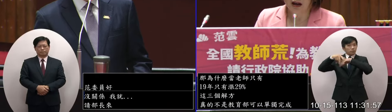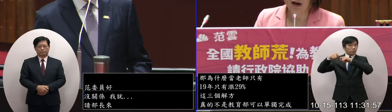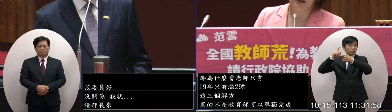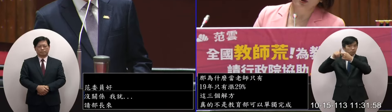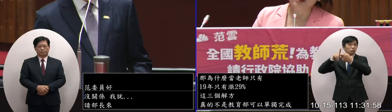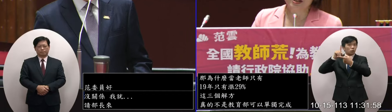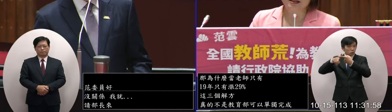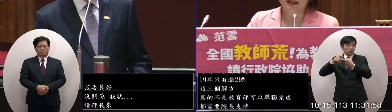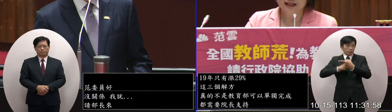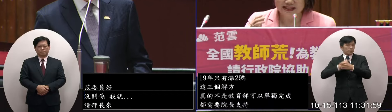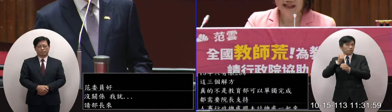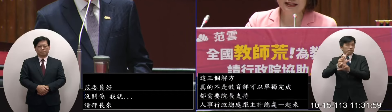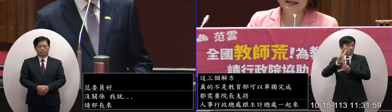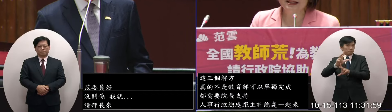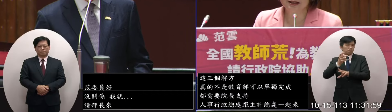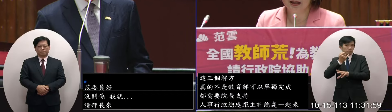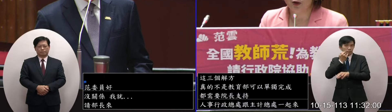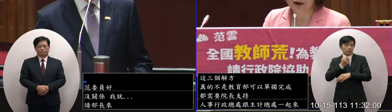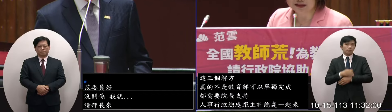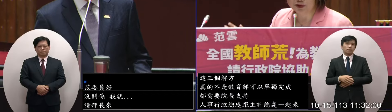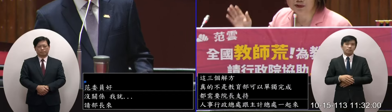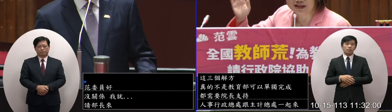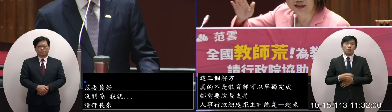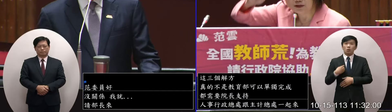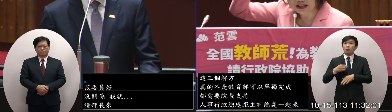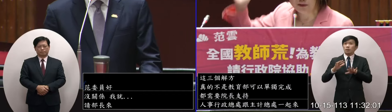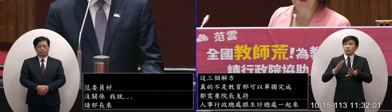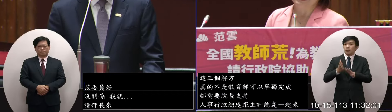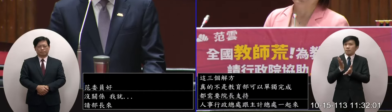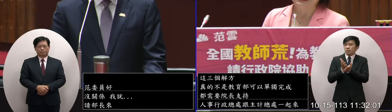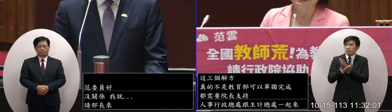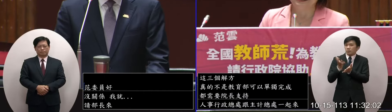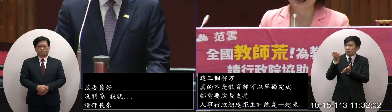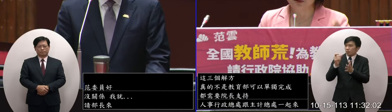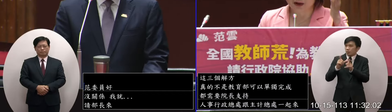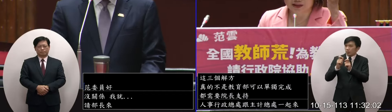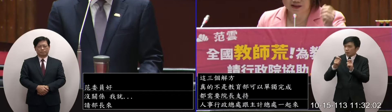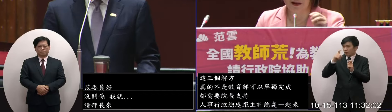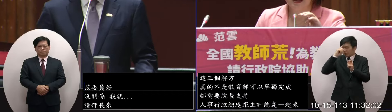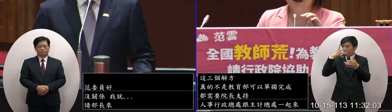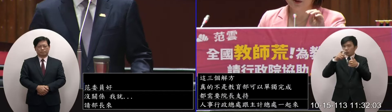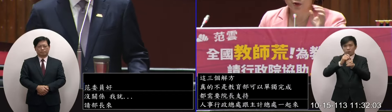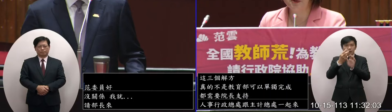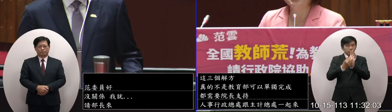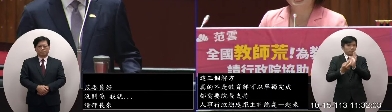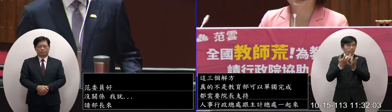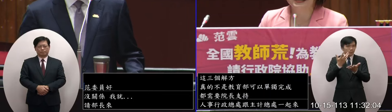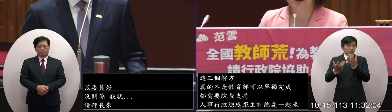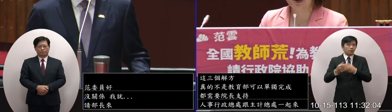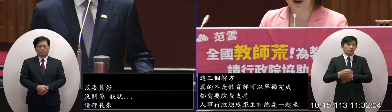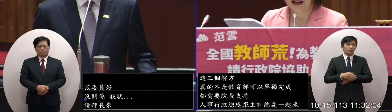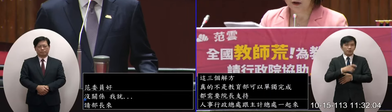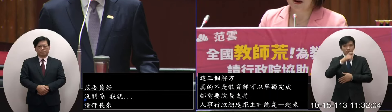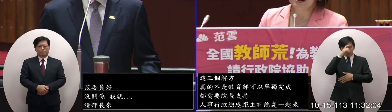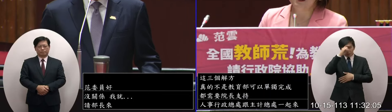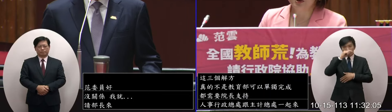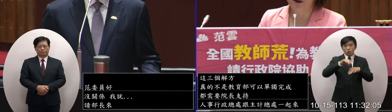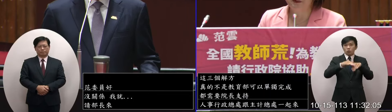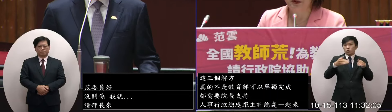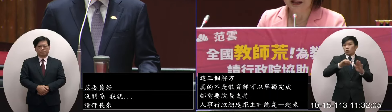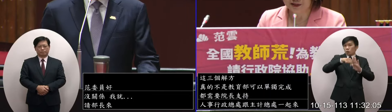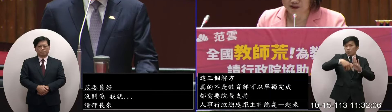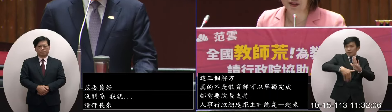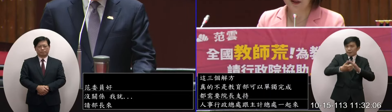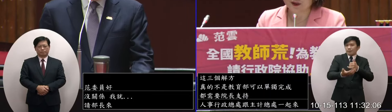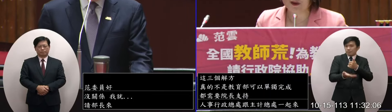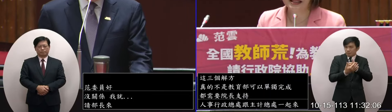哦好好的落实呢？那今天其实我花这么多时间，就希望把这个问题讲清楚。那我知道要卓院长的协助哦，光靠教育